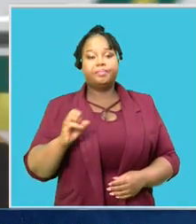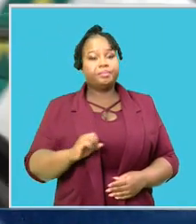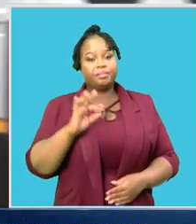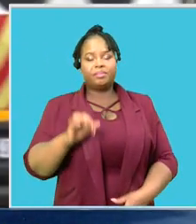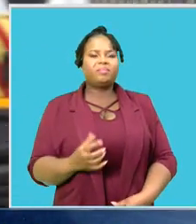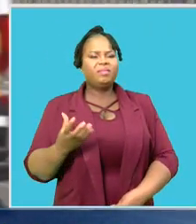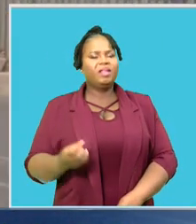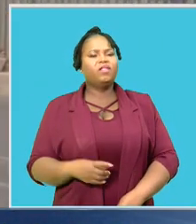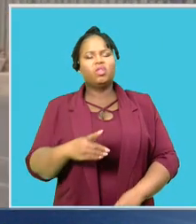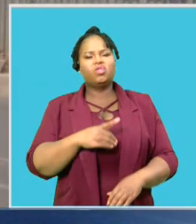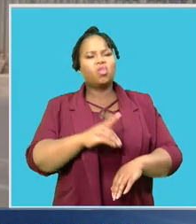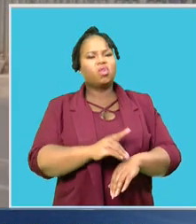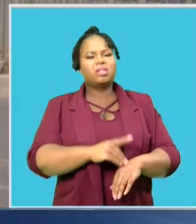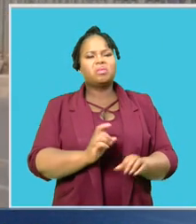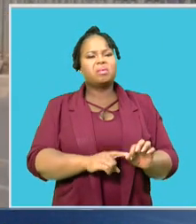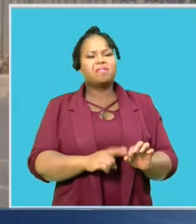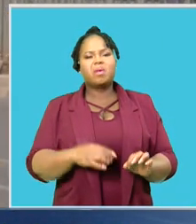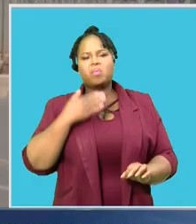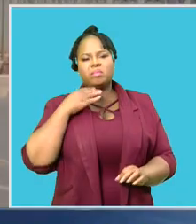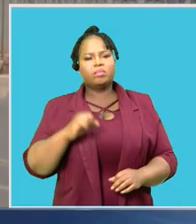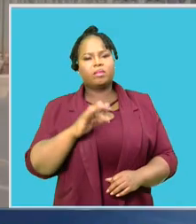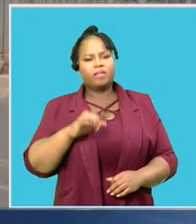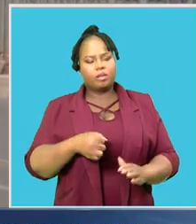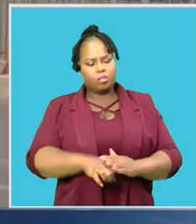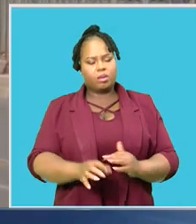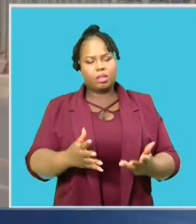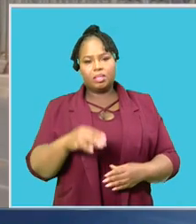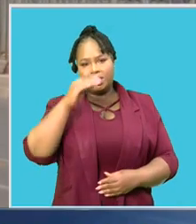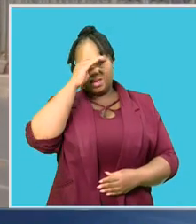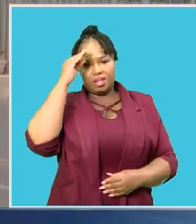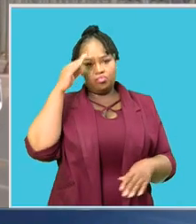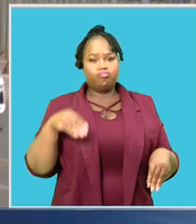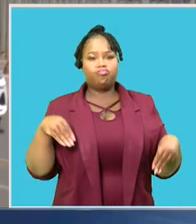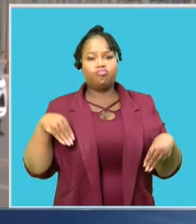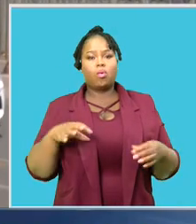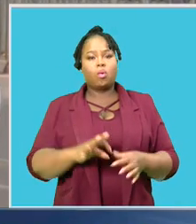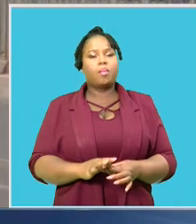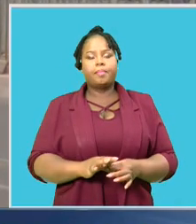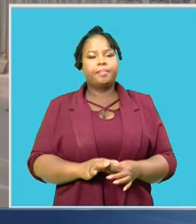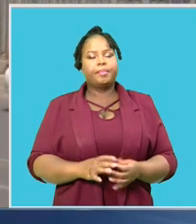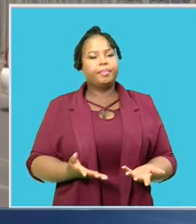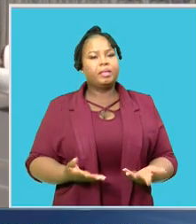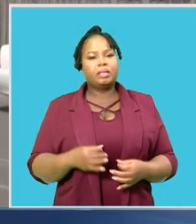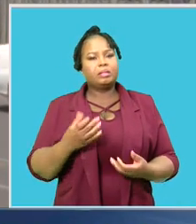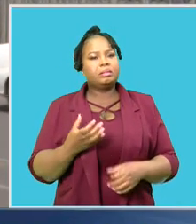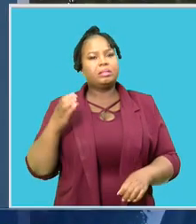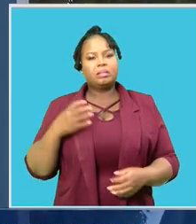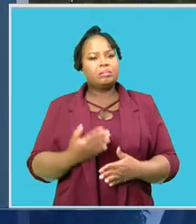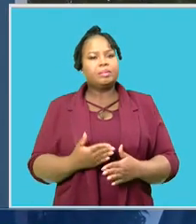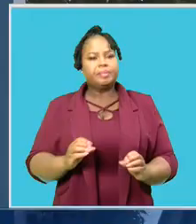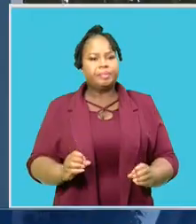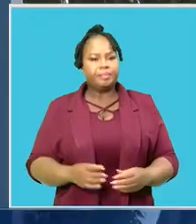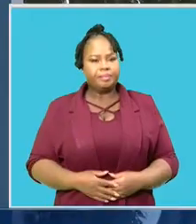Africa inama-doctor aqualified who are South African, namanese ekuwukuthi aqualified yet bahleli nama-degree